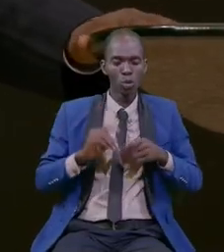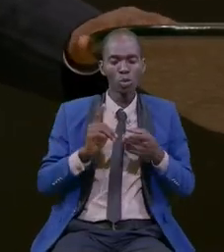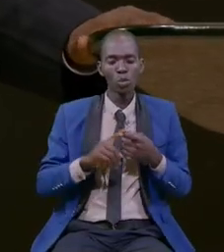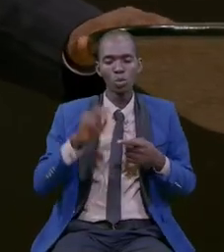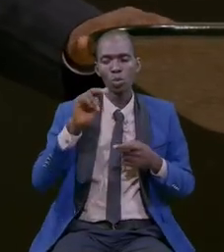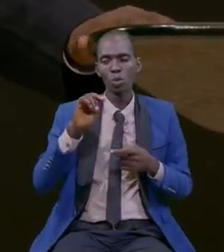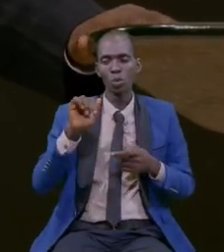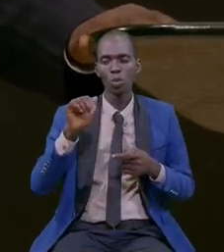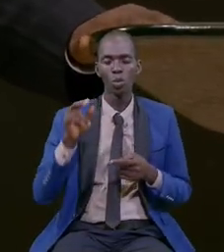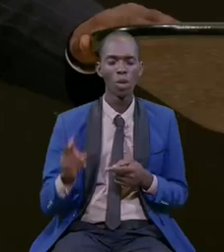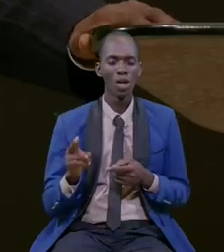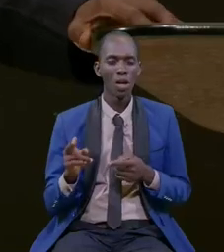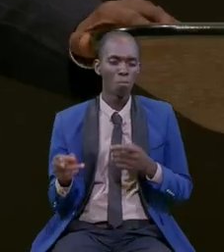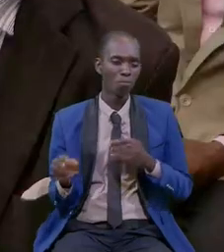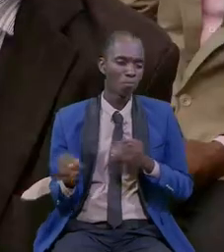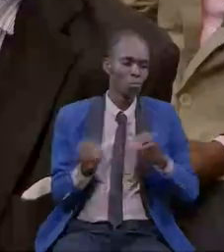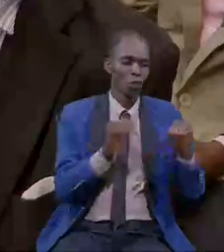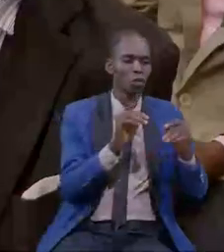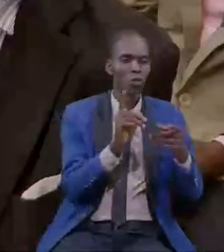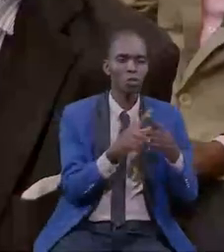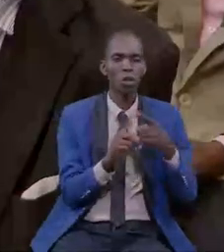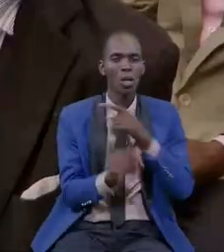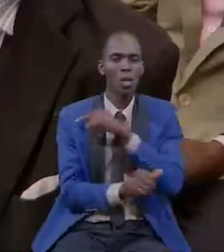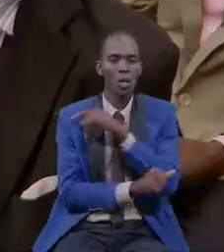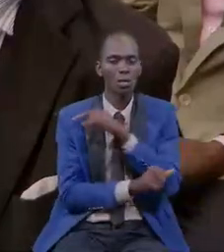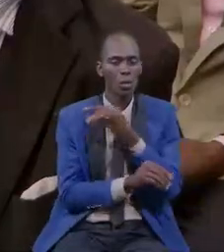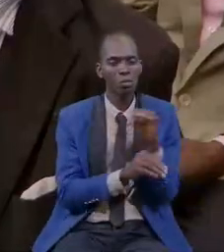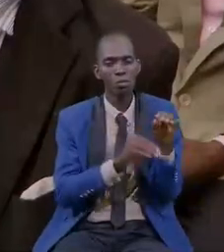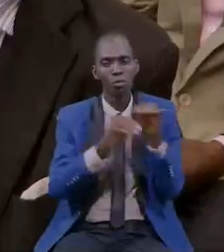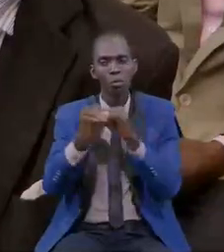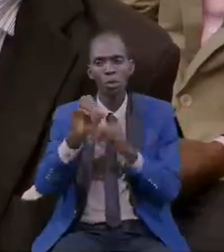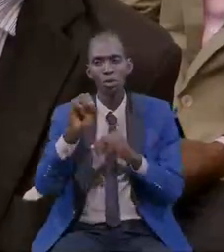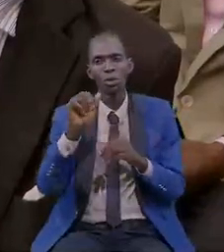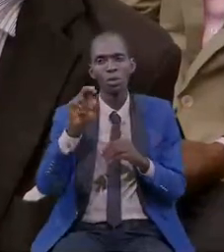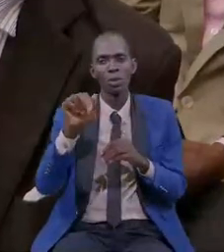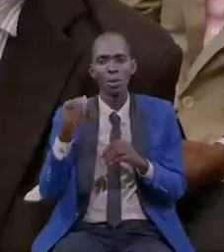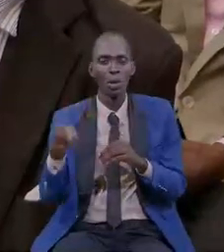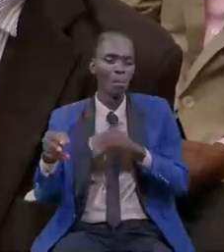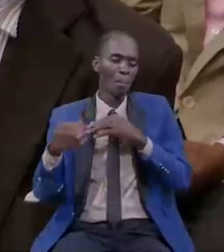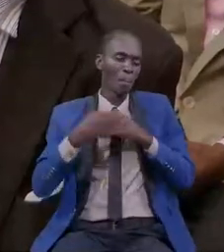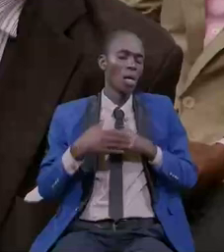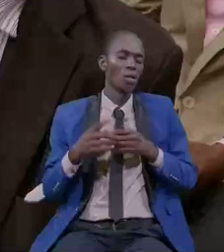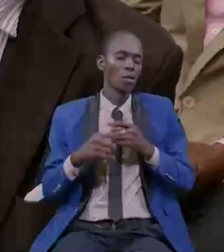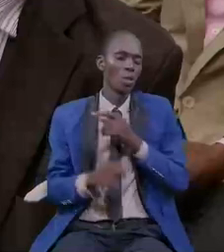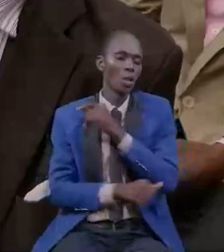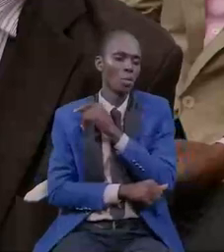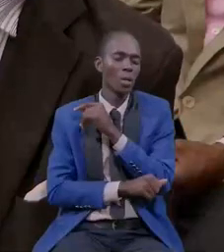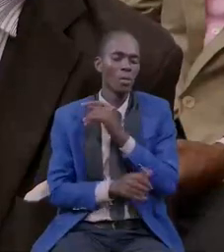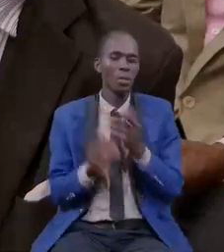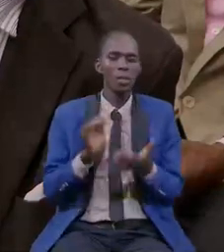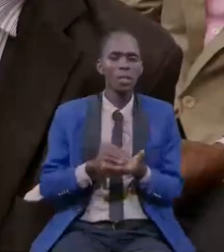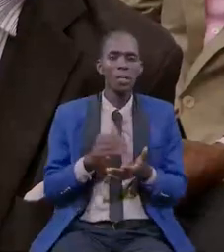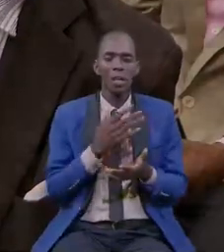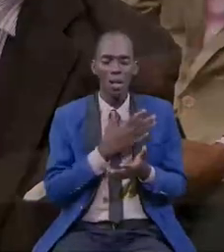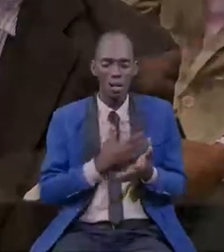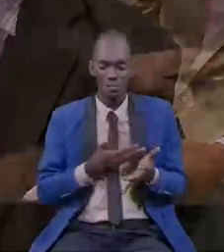Abraham aller sur Sarah venir sur Abraham encore et après mentionnant